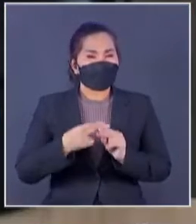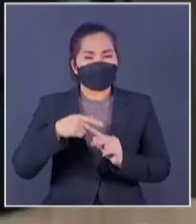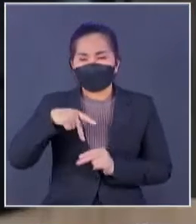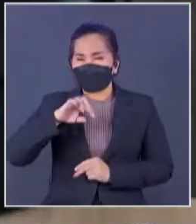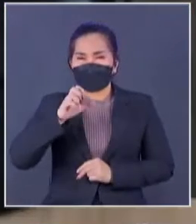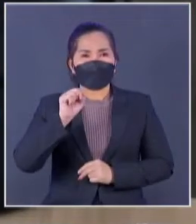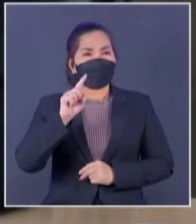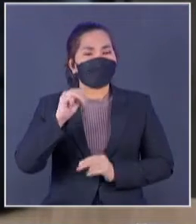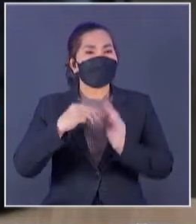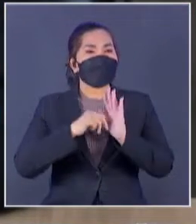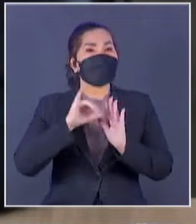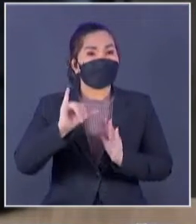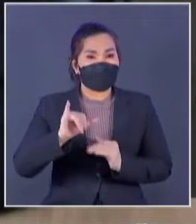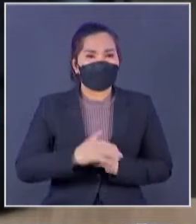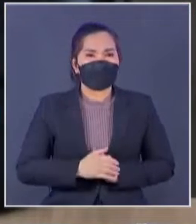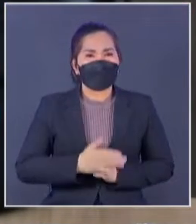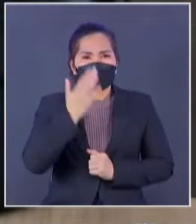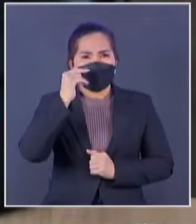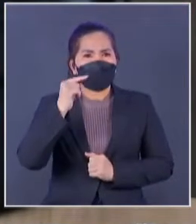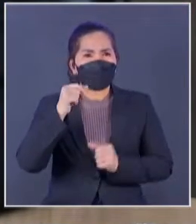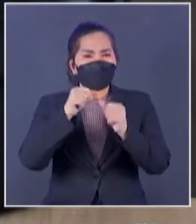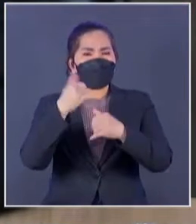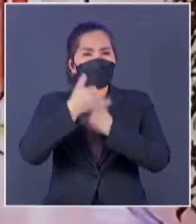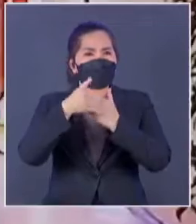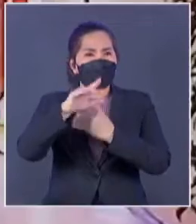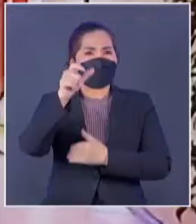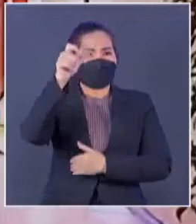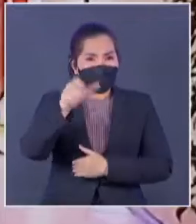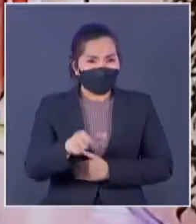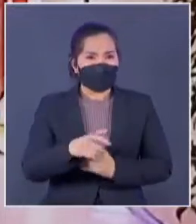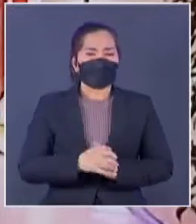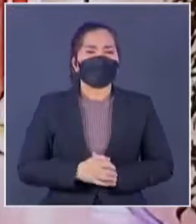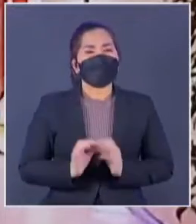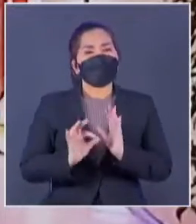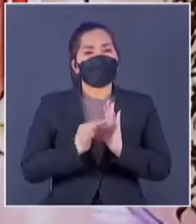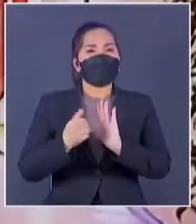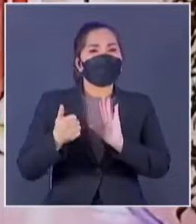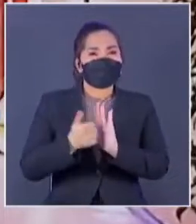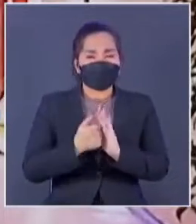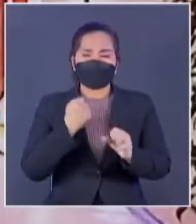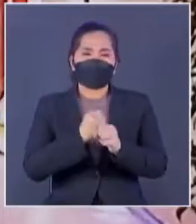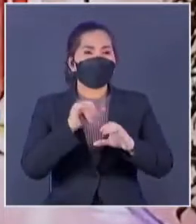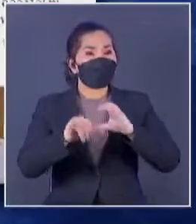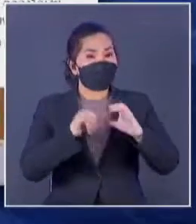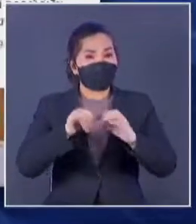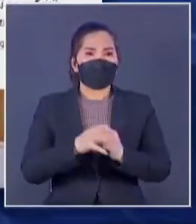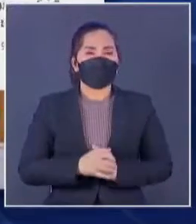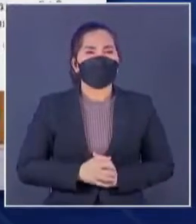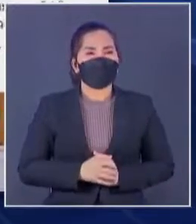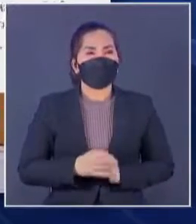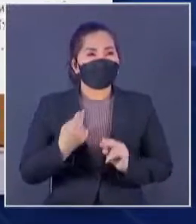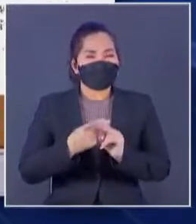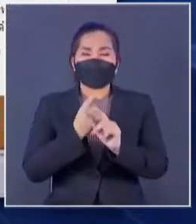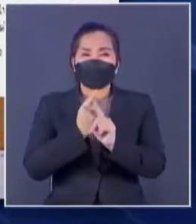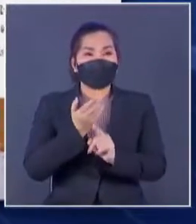ลินีนี่ครับไปใช้ชีวิตในต่างแดนที่ฝรั่งเศสนะครับแล้วก็ทำ Facebook Fanpage แล้วก็ YouTube ช่องยายไหม